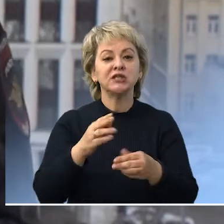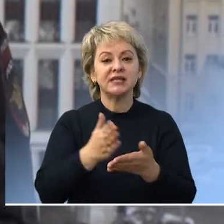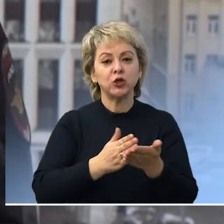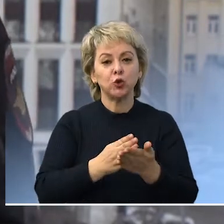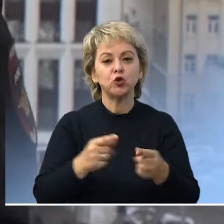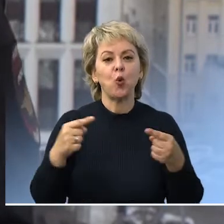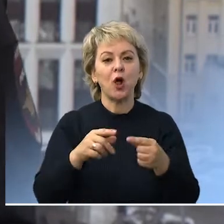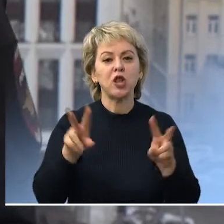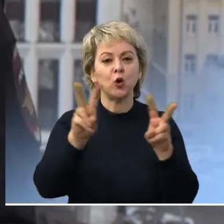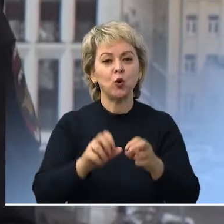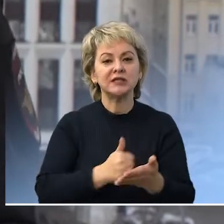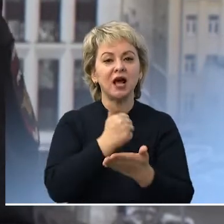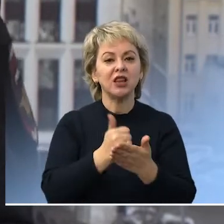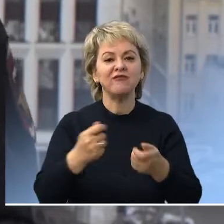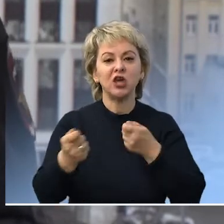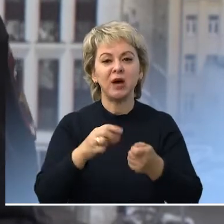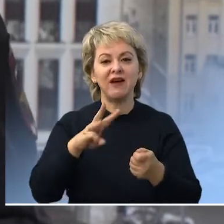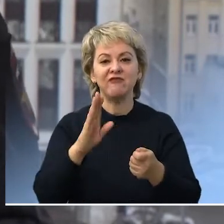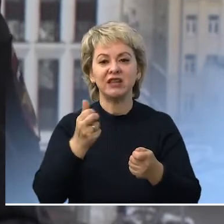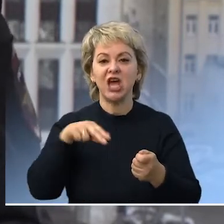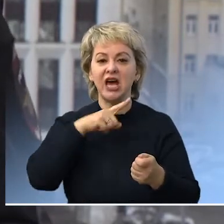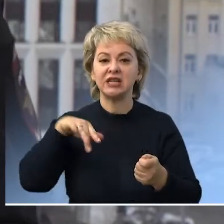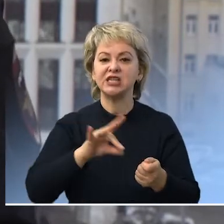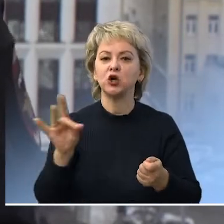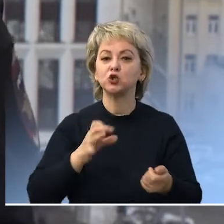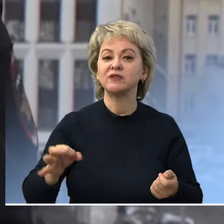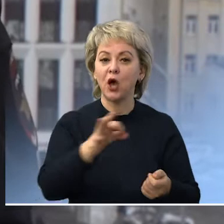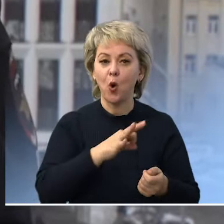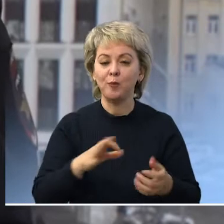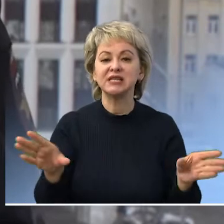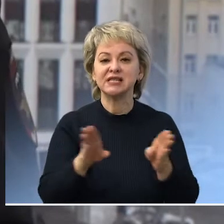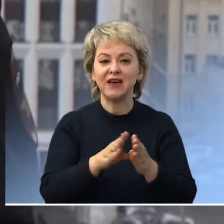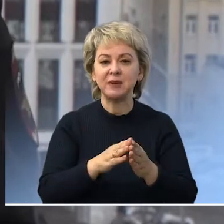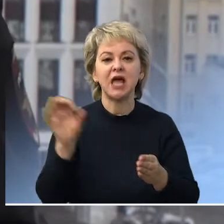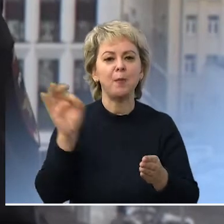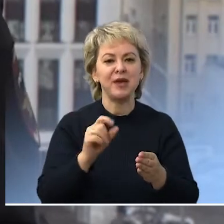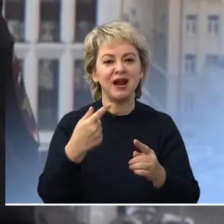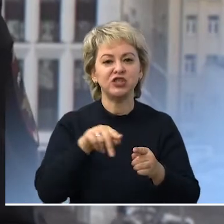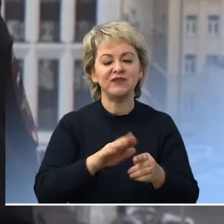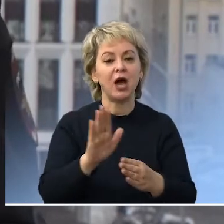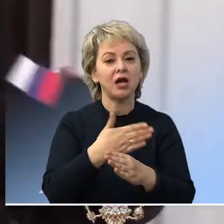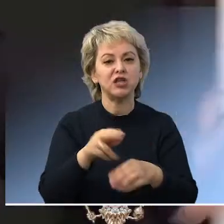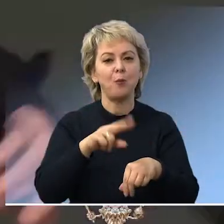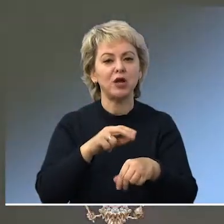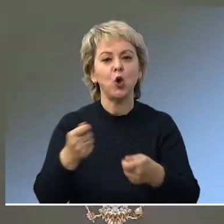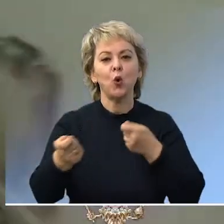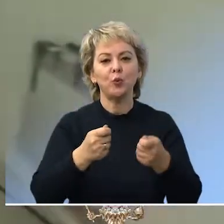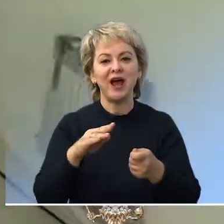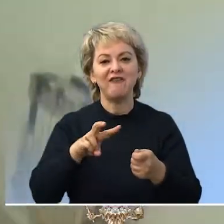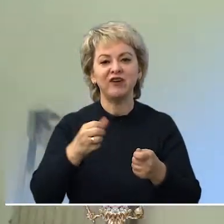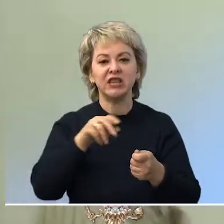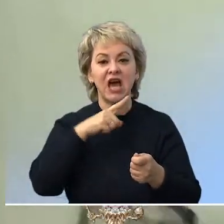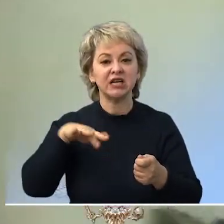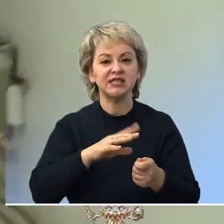Сотрудниками Управления уголовного розыска Главного управления МВД России по Ростовской области совместно с оперативниками отдела полиции Управления